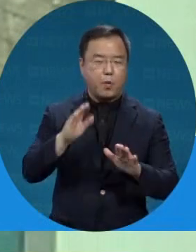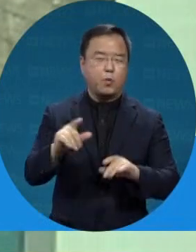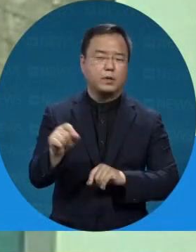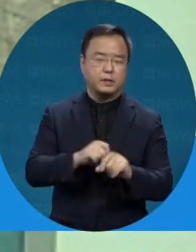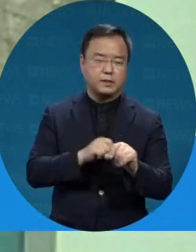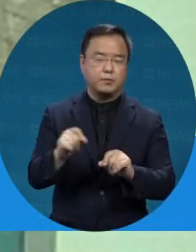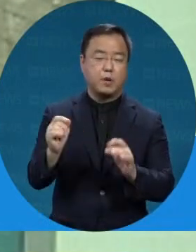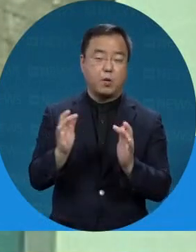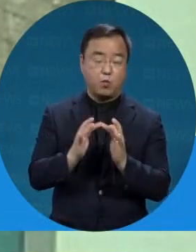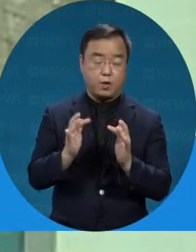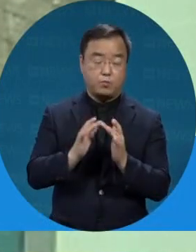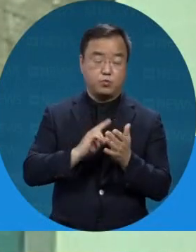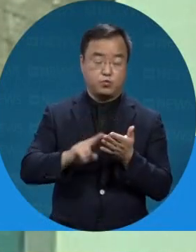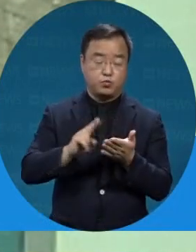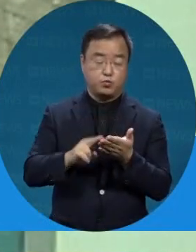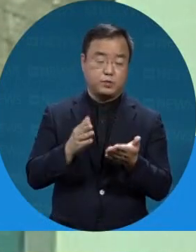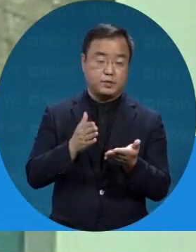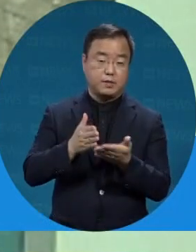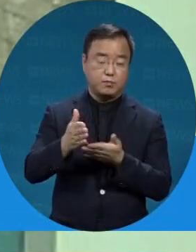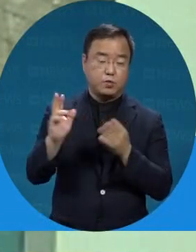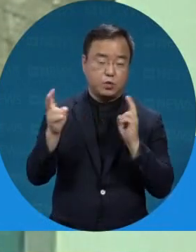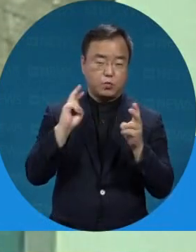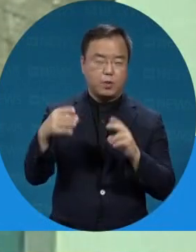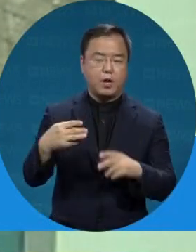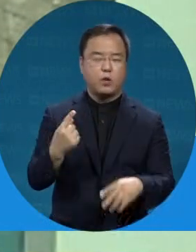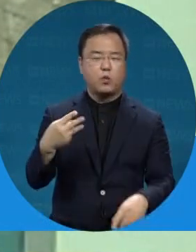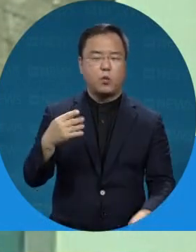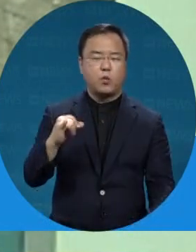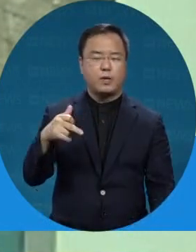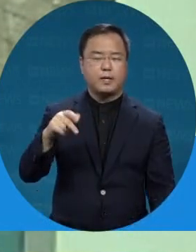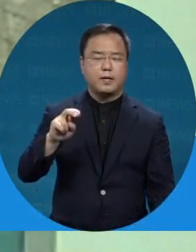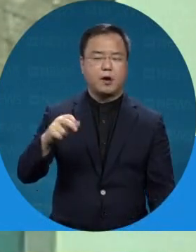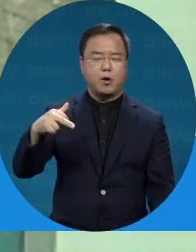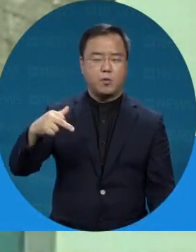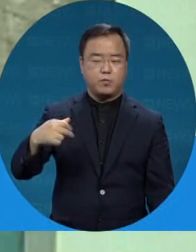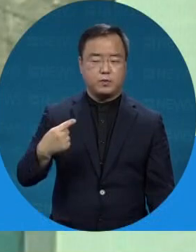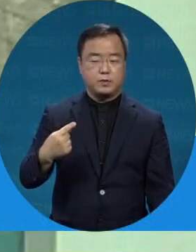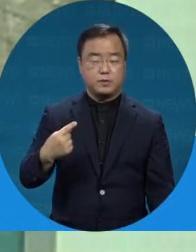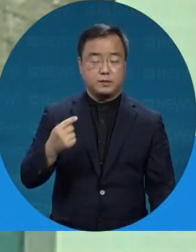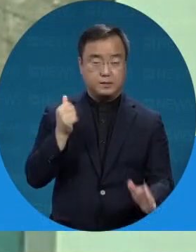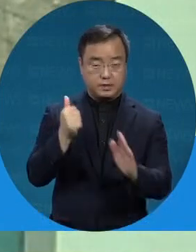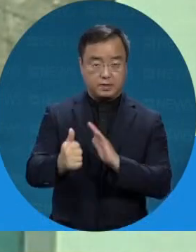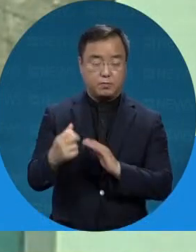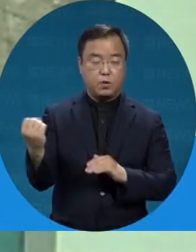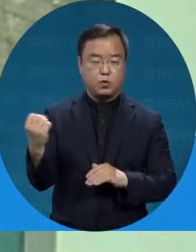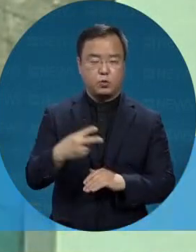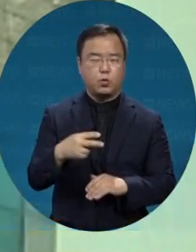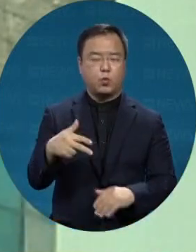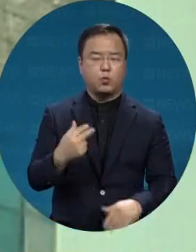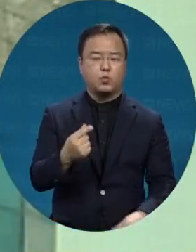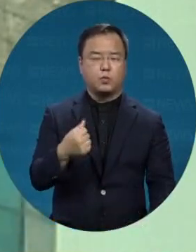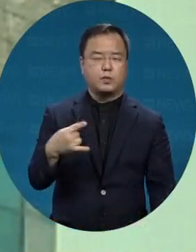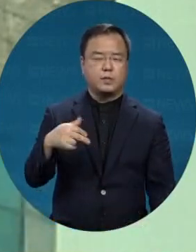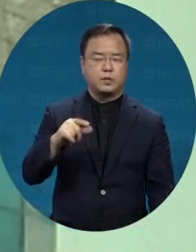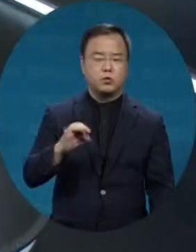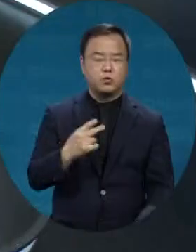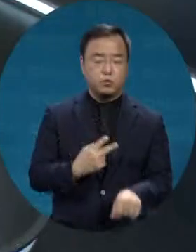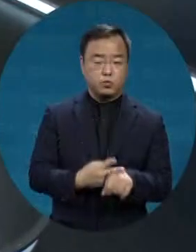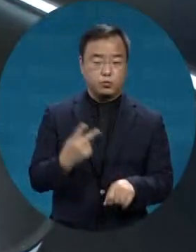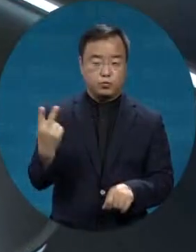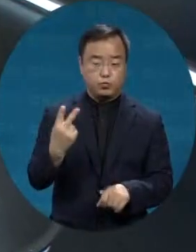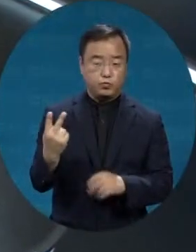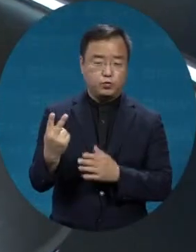특별히 웹툰 전문회사 토리컴즈의 송순규 대표와 청각문화산업대에 조희정 교수 두 분을 함께 모셨습니다 어서